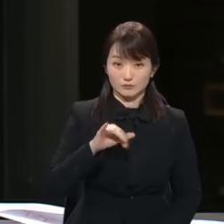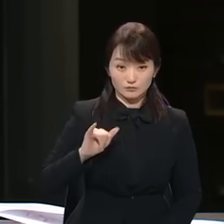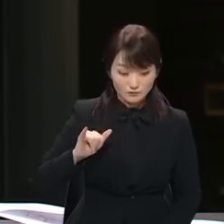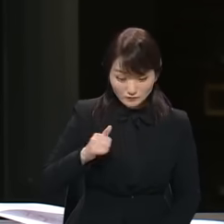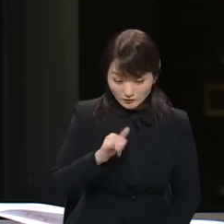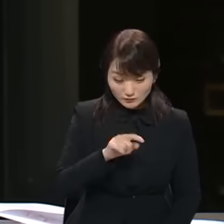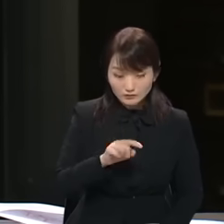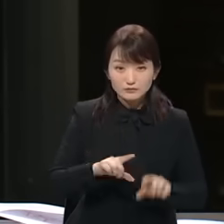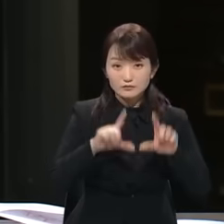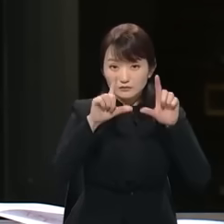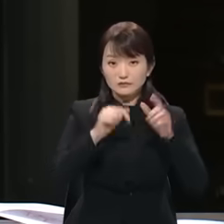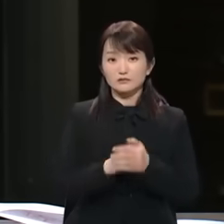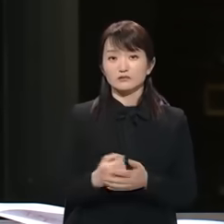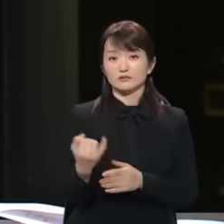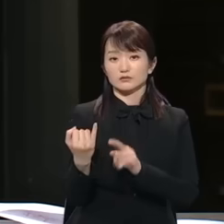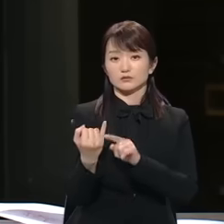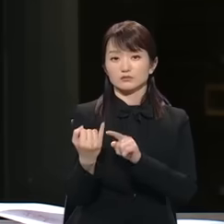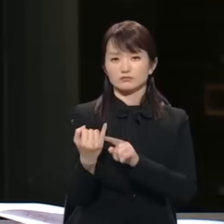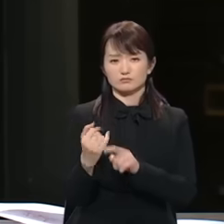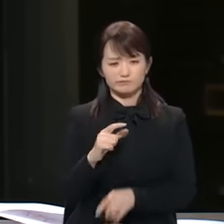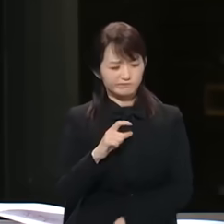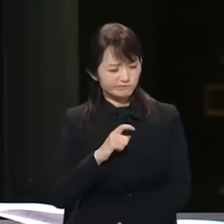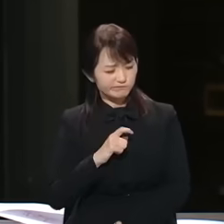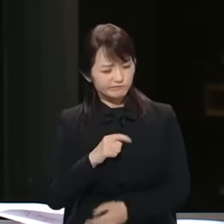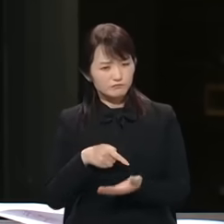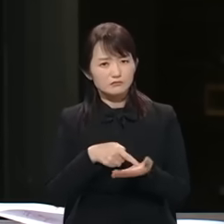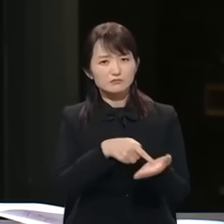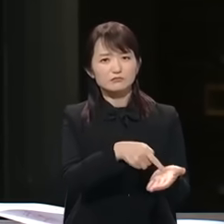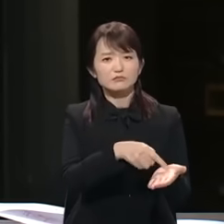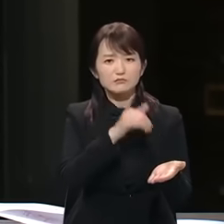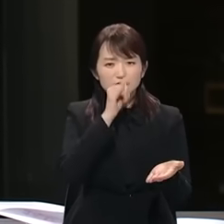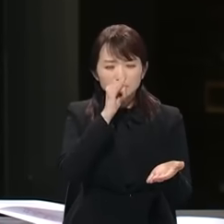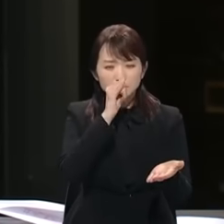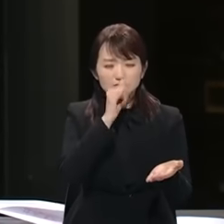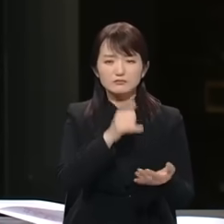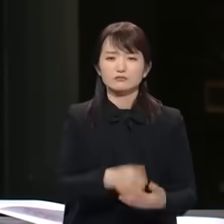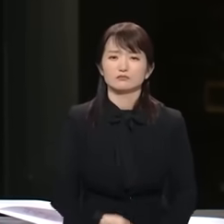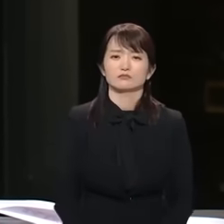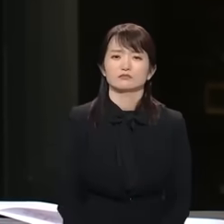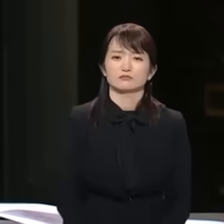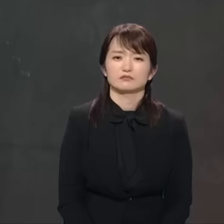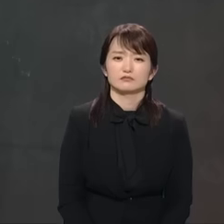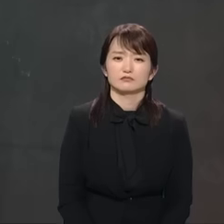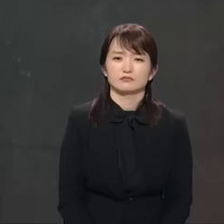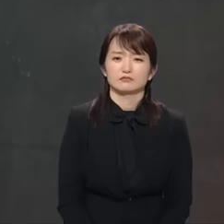당일 그 모델 여성으로부터 좀 수상한 제한을 받았다는 거죠 체크포인트